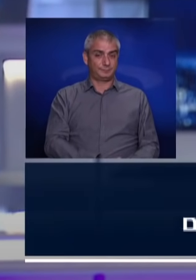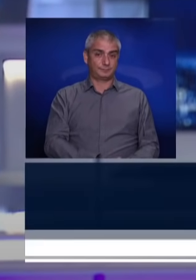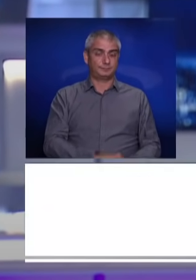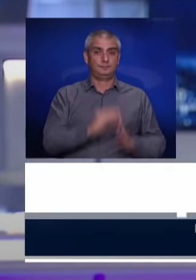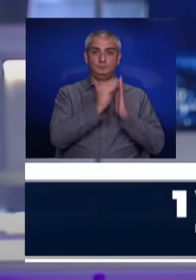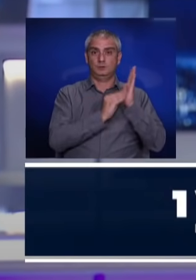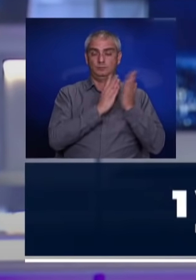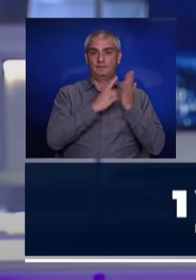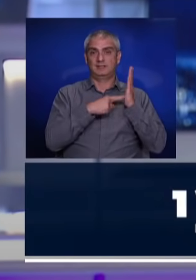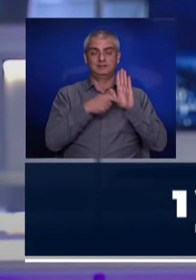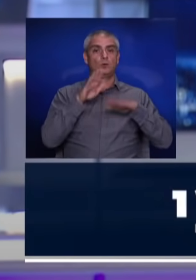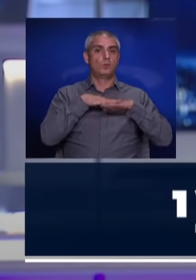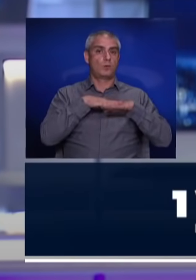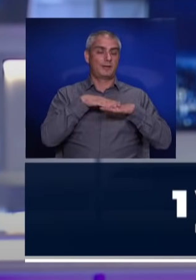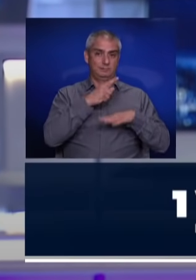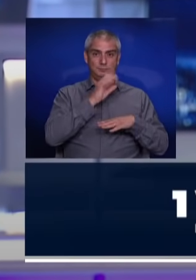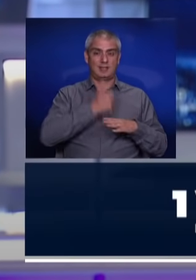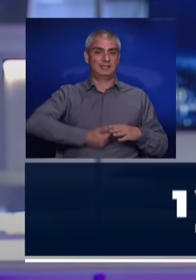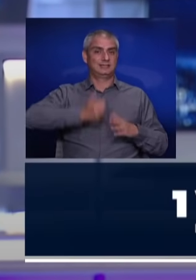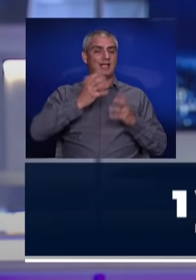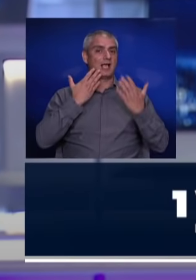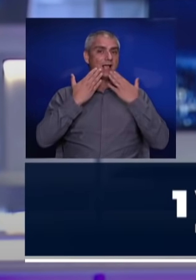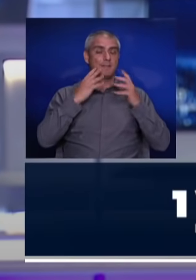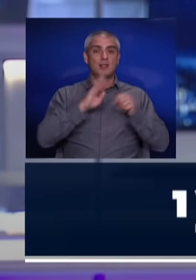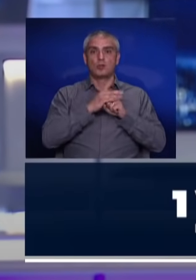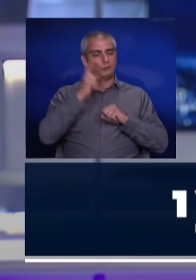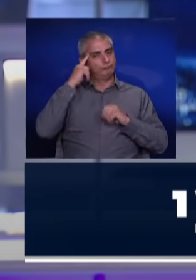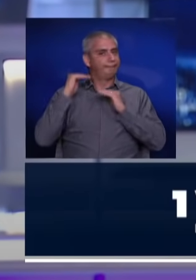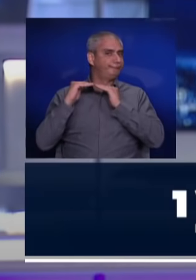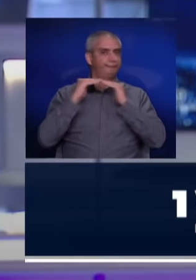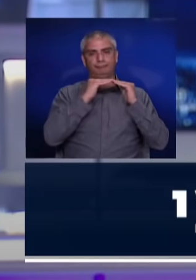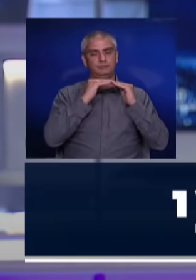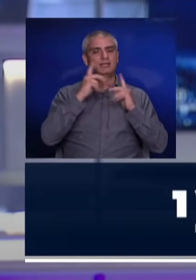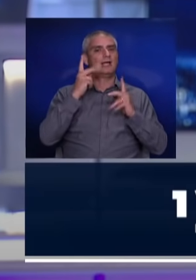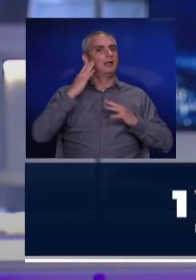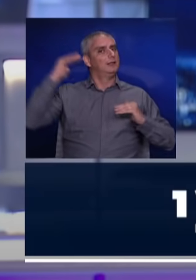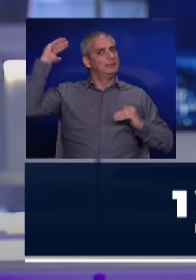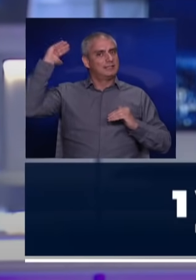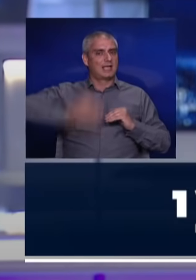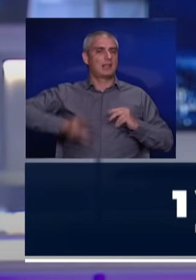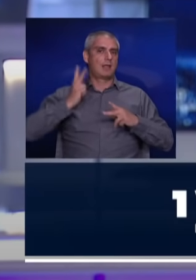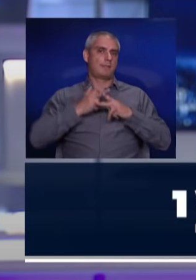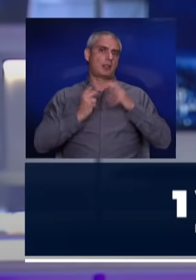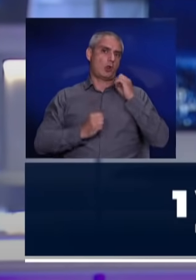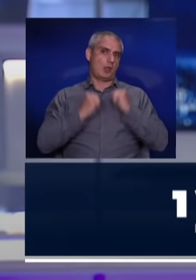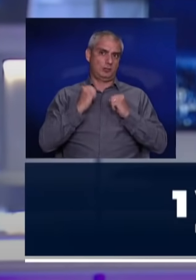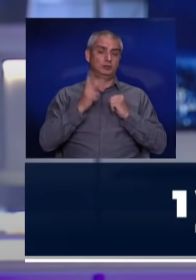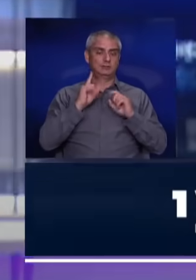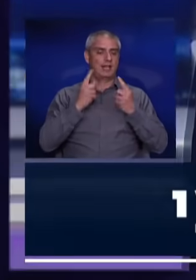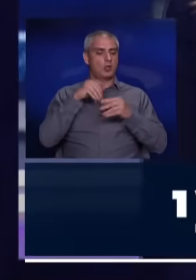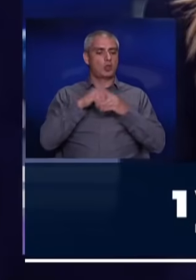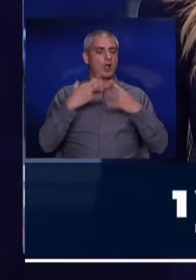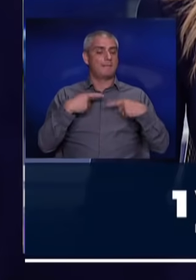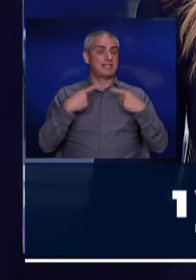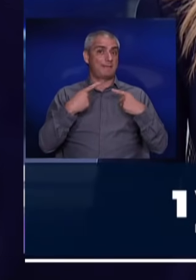הנתונים שהציגו המומחים המקצועיים לשרי קבינט הקורונה, הם תמימי דעים בנוגע לירידה דרסטית בתחלואה הקשה. זה אמור לקרות בתוך כמה